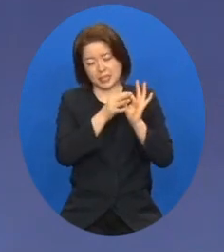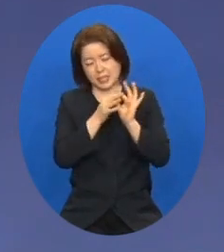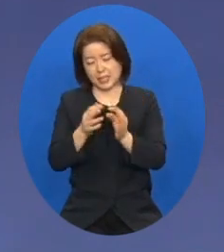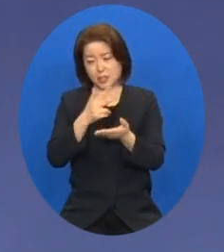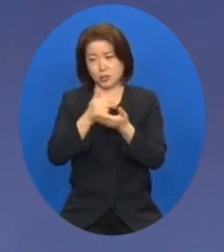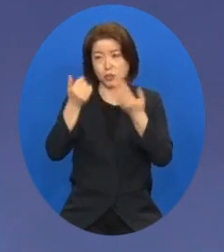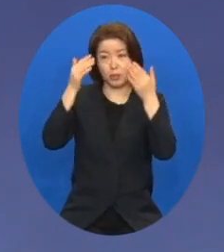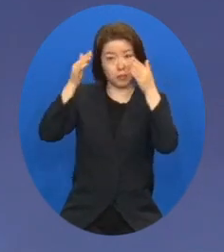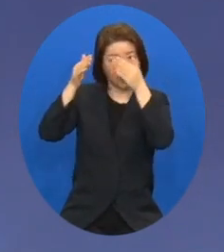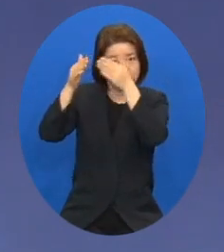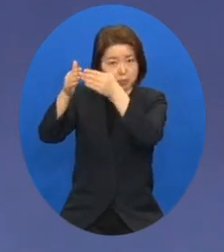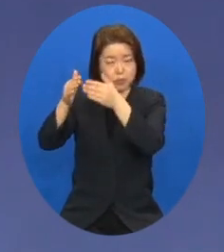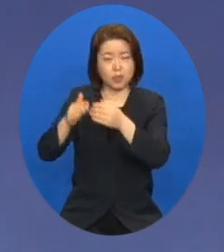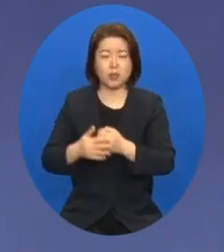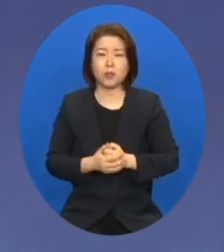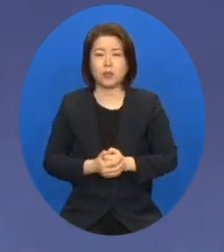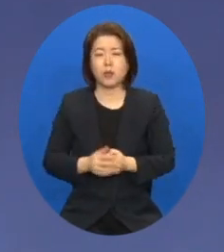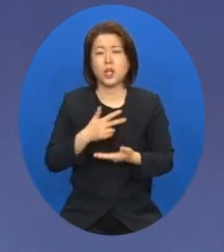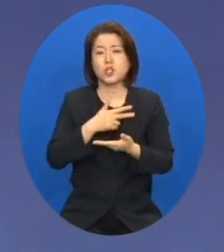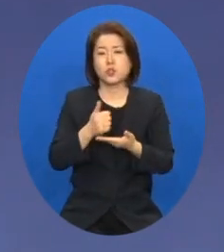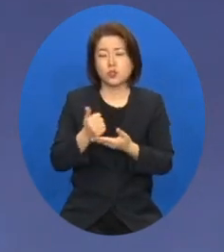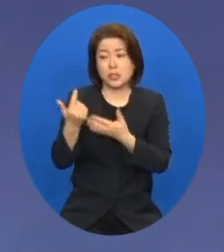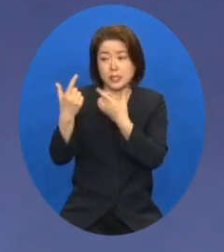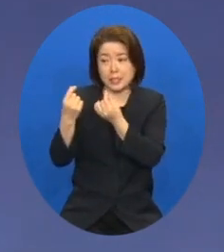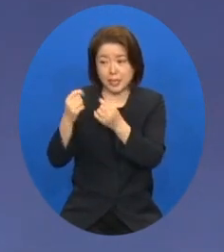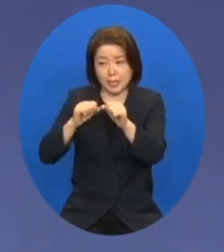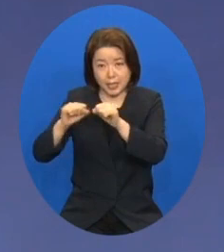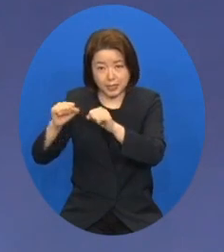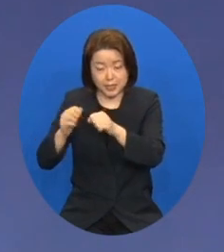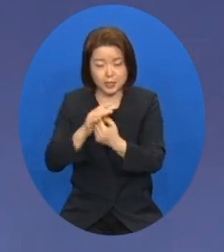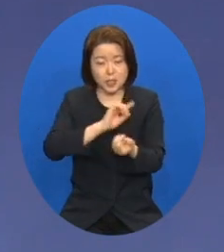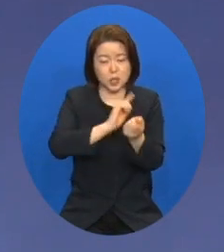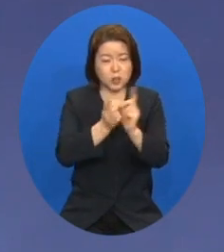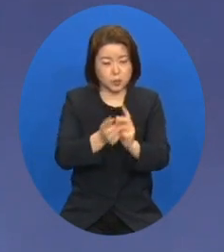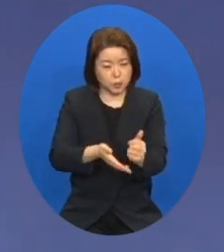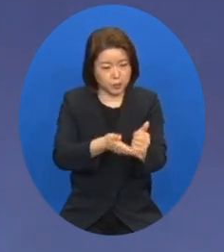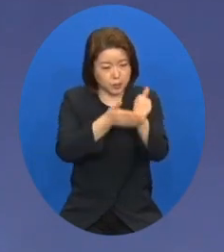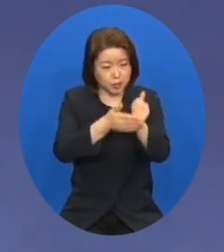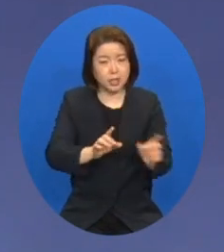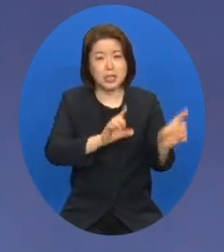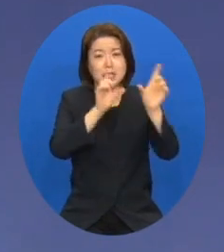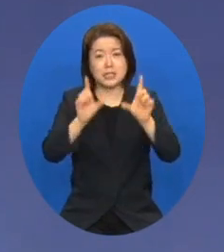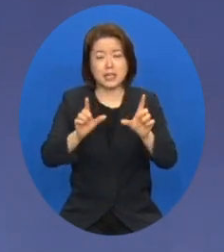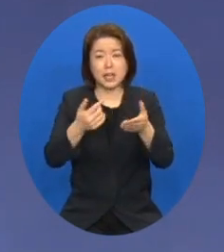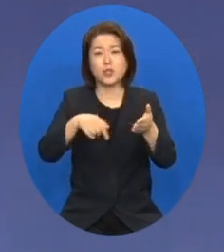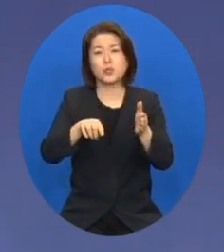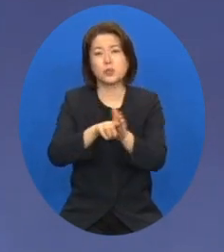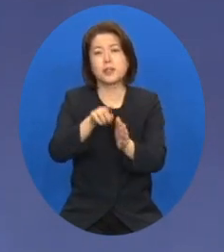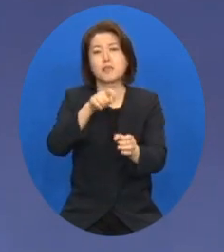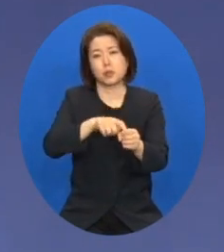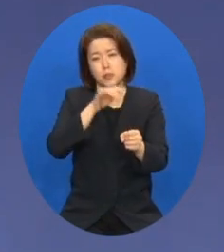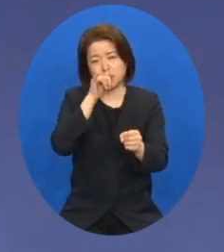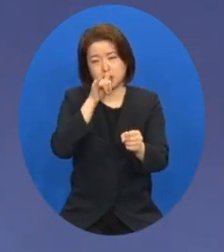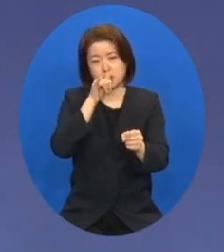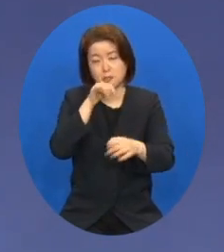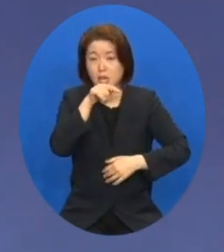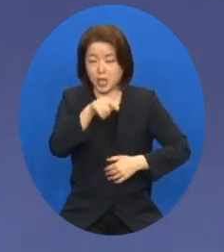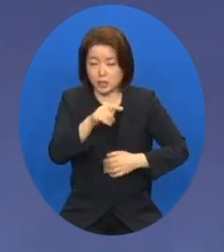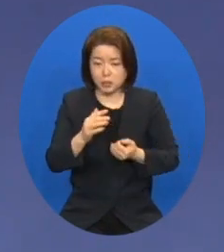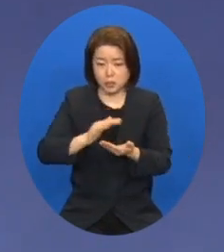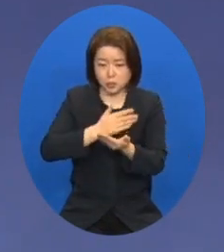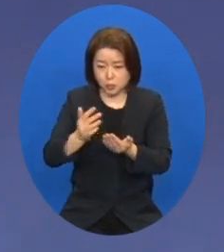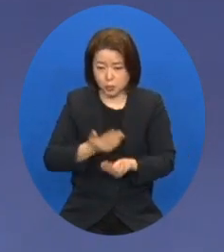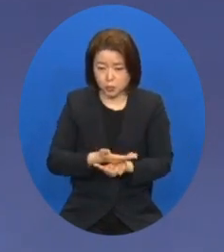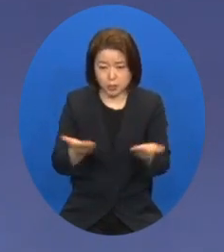주님을 주목하고 주님께 하듯이 서로를 섬기며 살기 위해서 그렇게 하자는 것입니다 그리고 그것을 서로